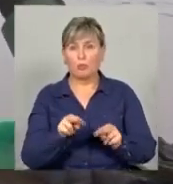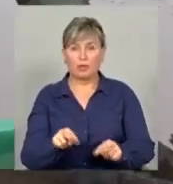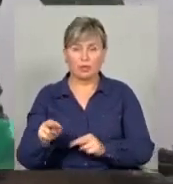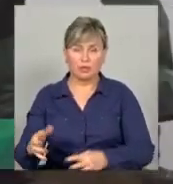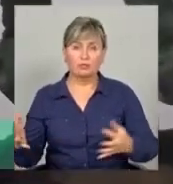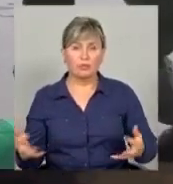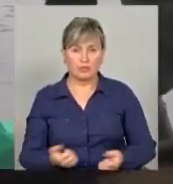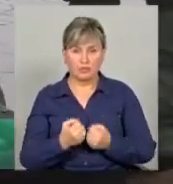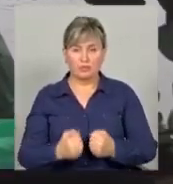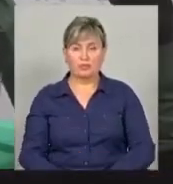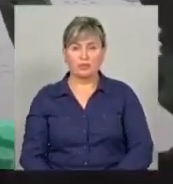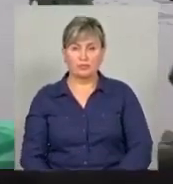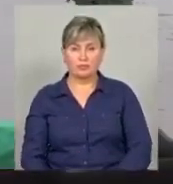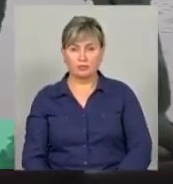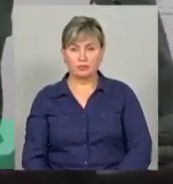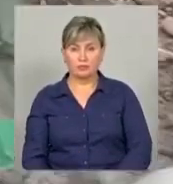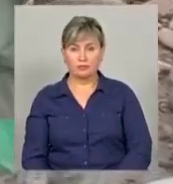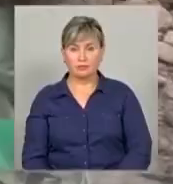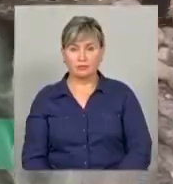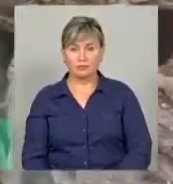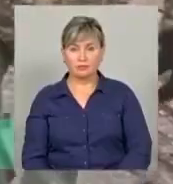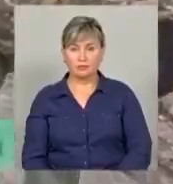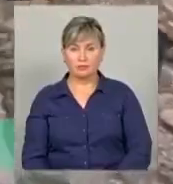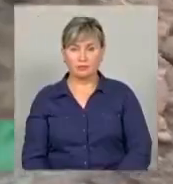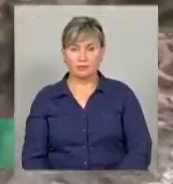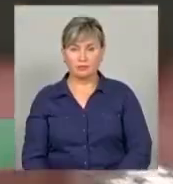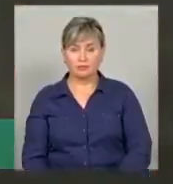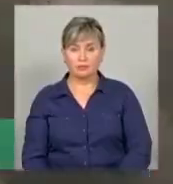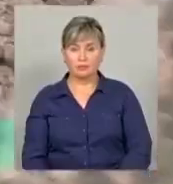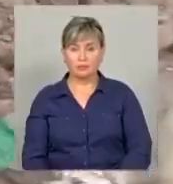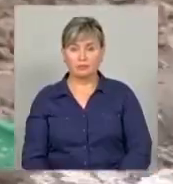спасателей. Исмаил Алтышев, Дина Мухаринова, Владимир Мартыненко, телеканал Алматы, Жамбылская область.